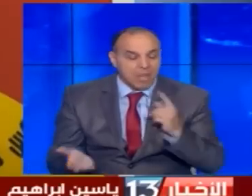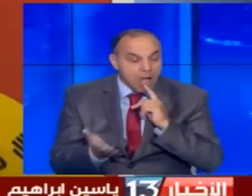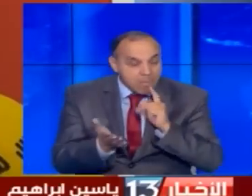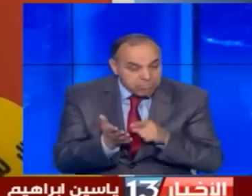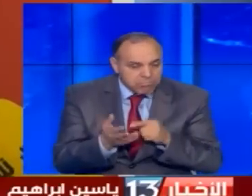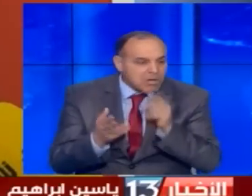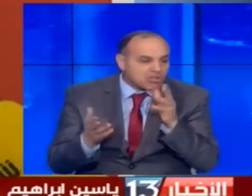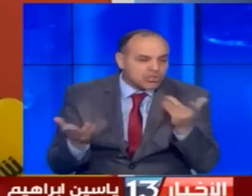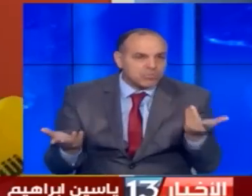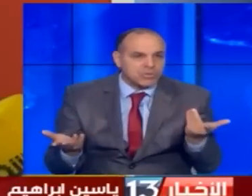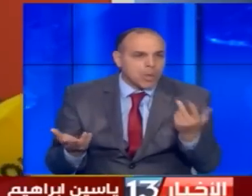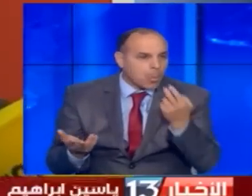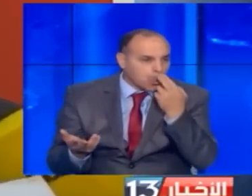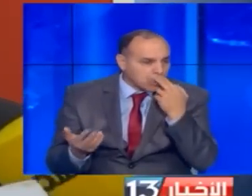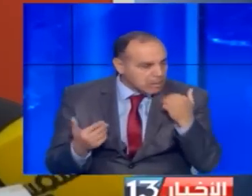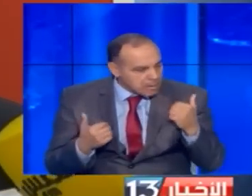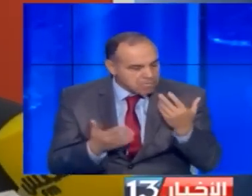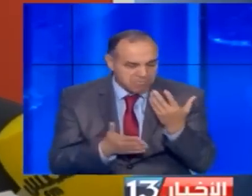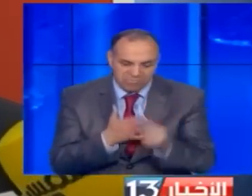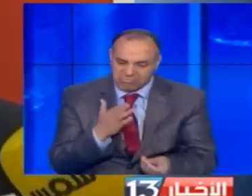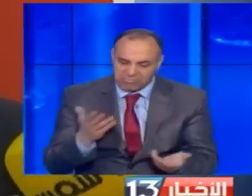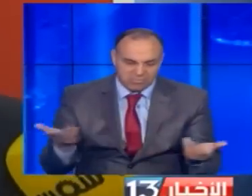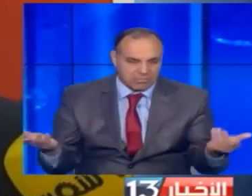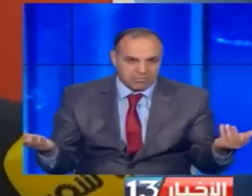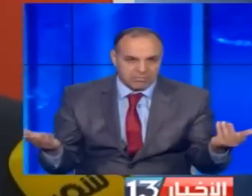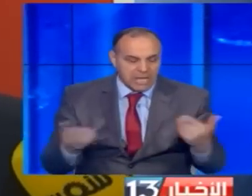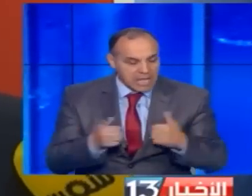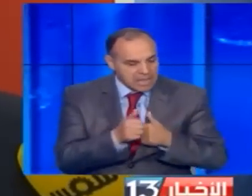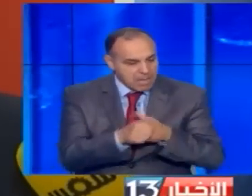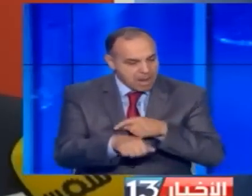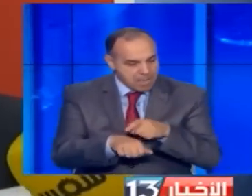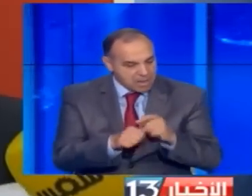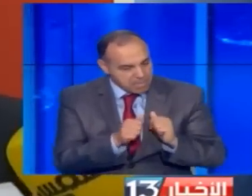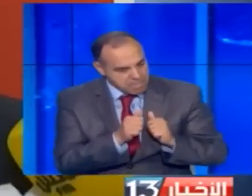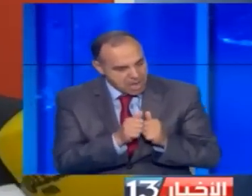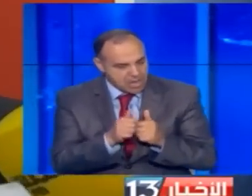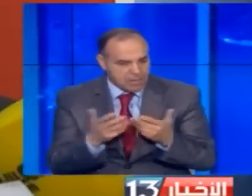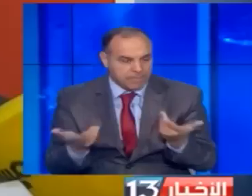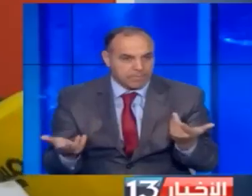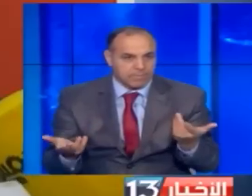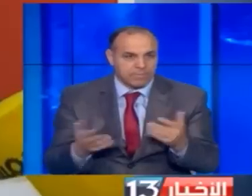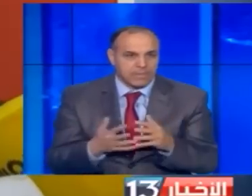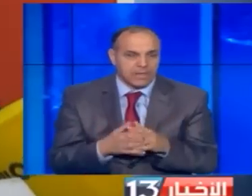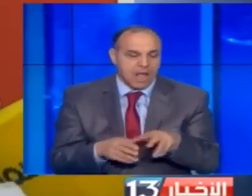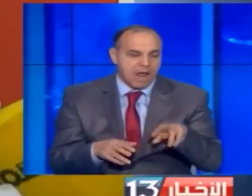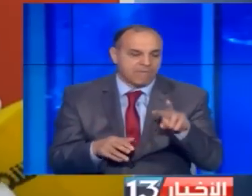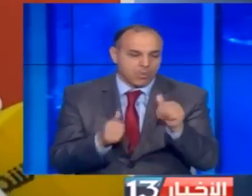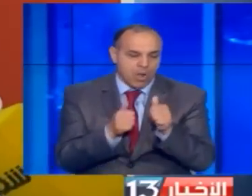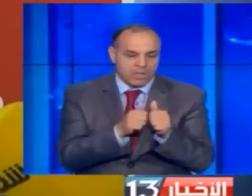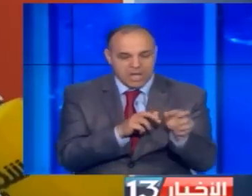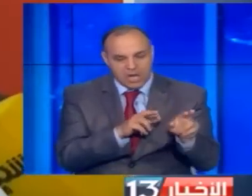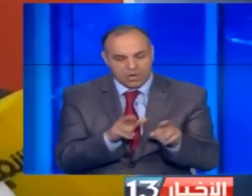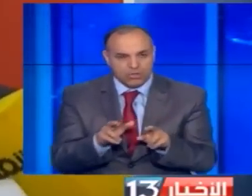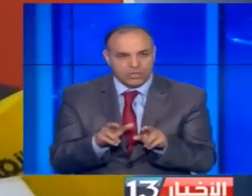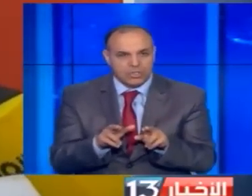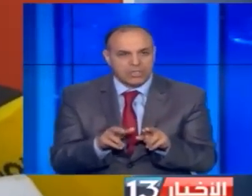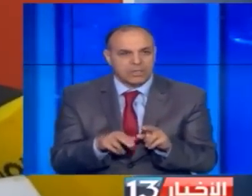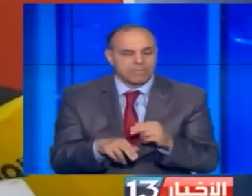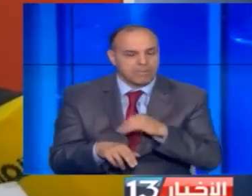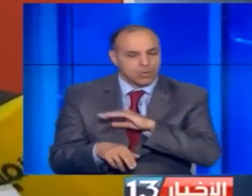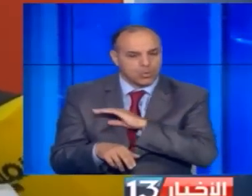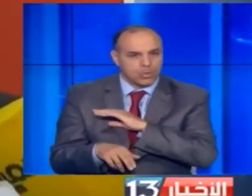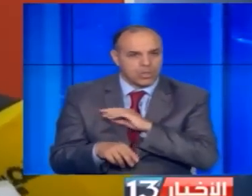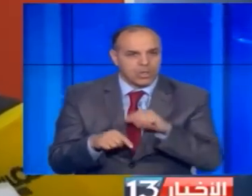وجود الشرطة البلدية اللي هي تابعة البلدية، معناها رجوعها كما تعرفوا من 2011 رجعت تحت